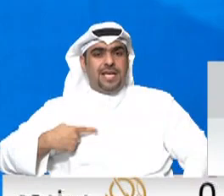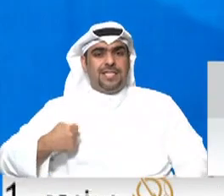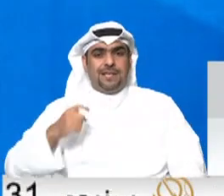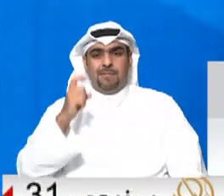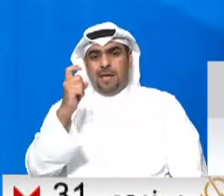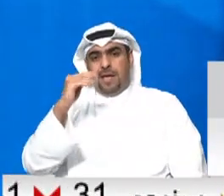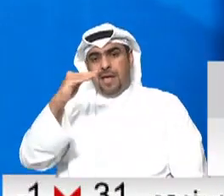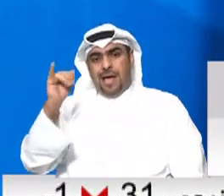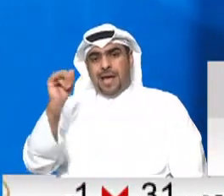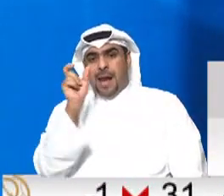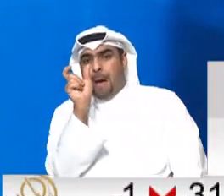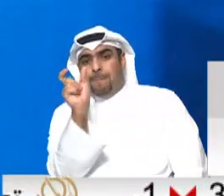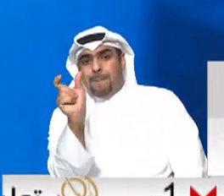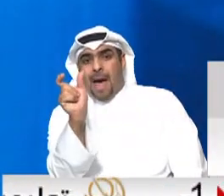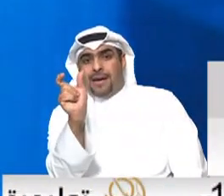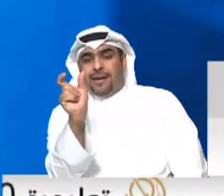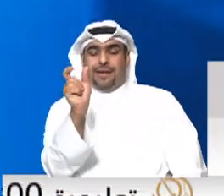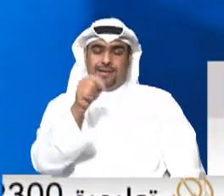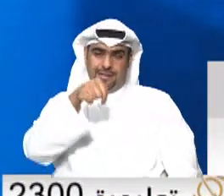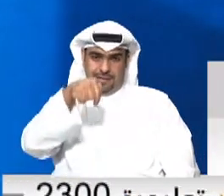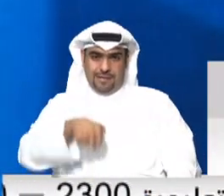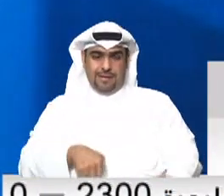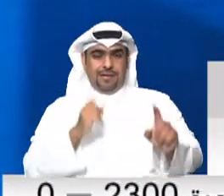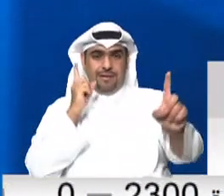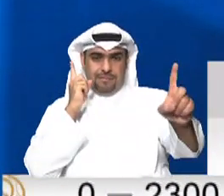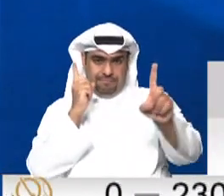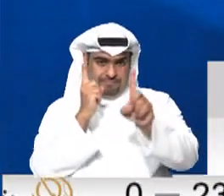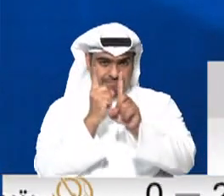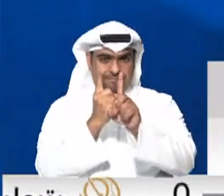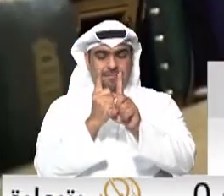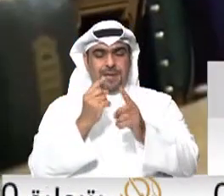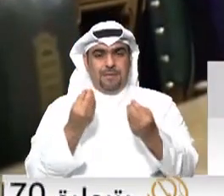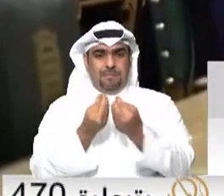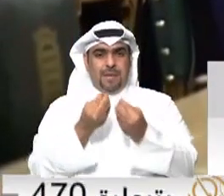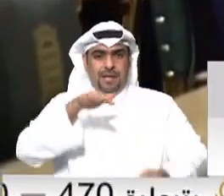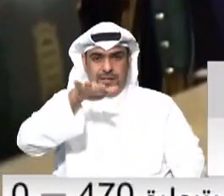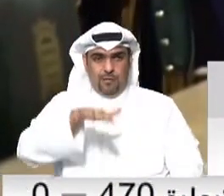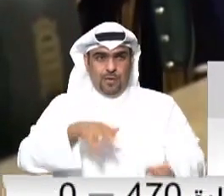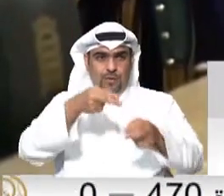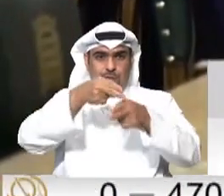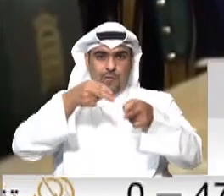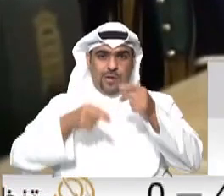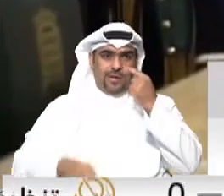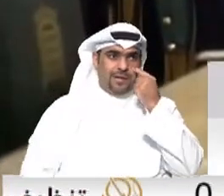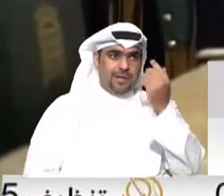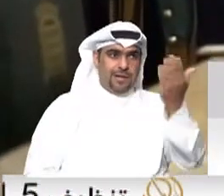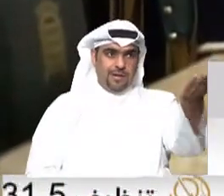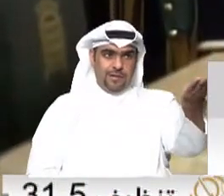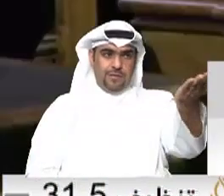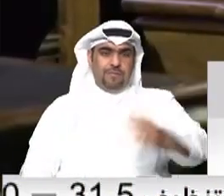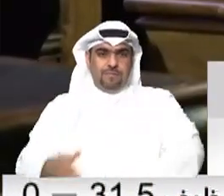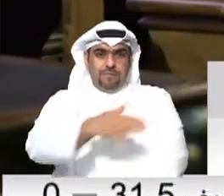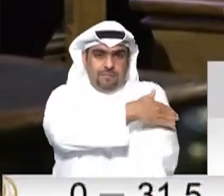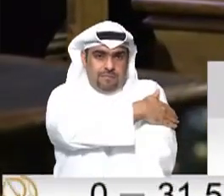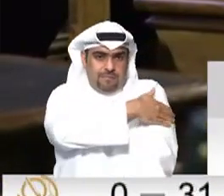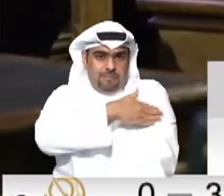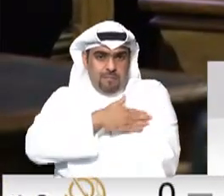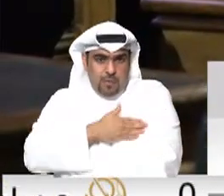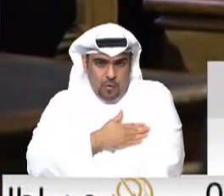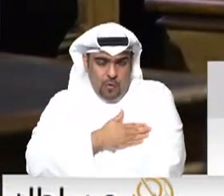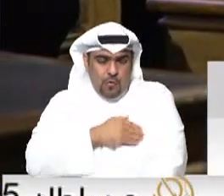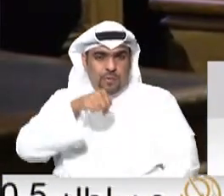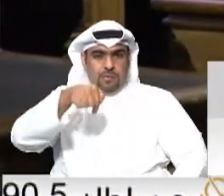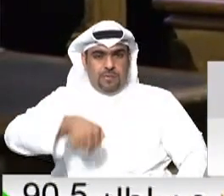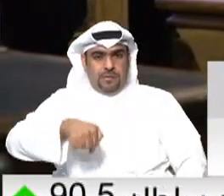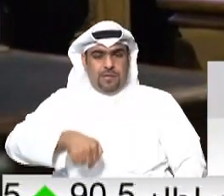اللوردات ومجلس العموم للعلاقات مع دولة الكويت وبمشاركة عدد من أعضاء مجلسي اللوردات والعموم.